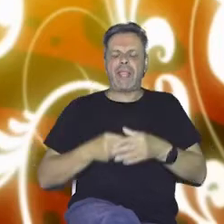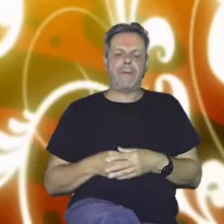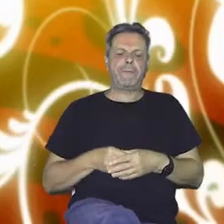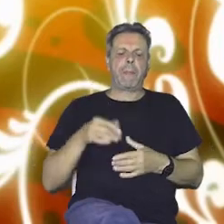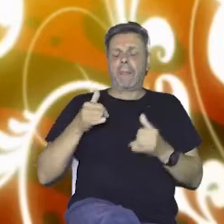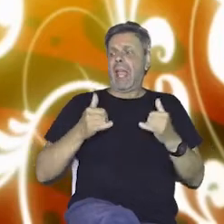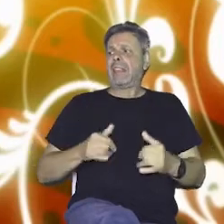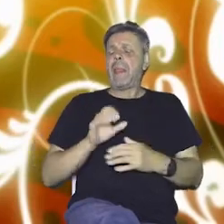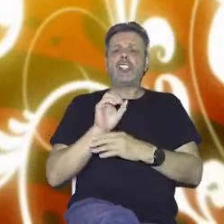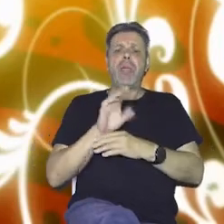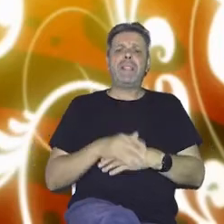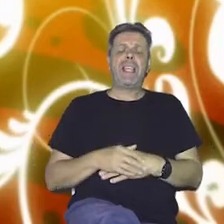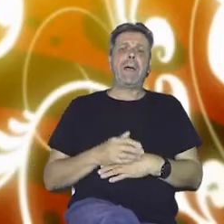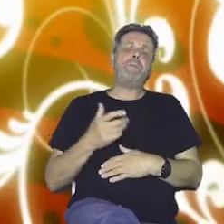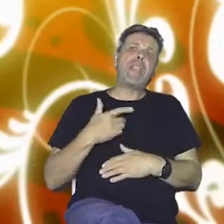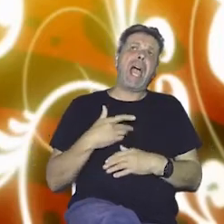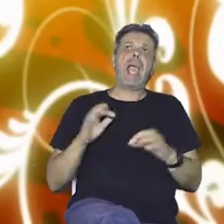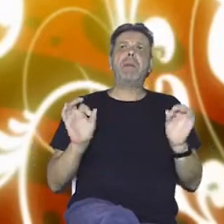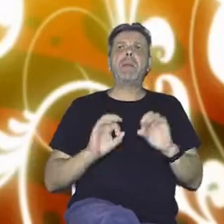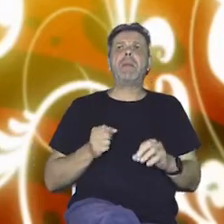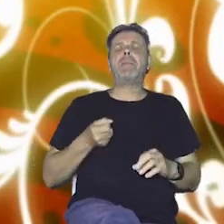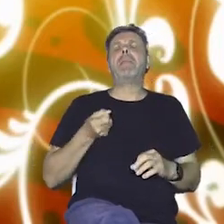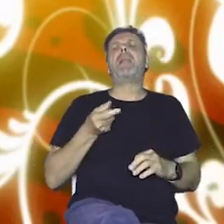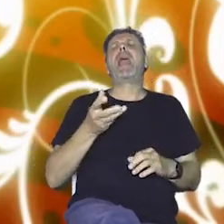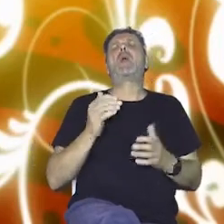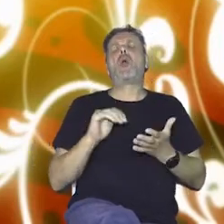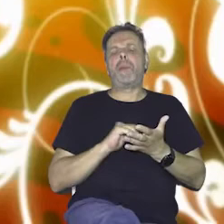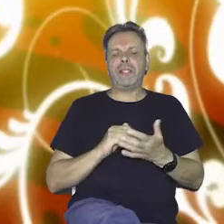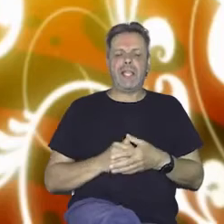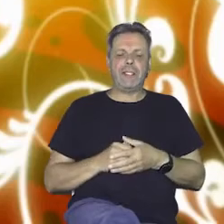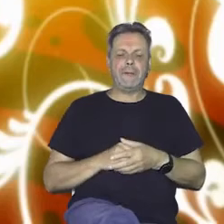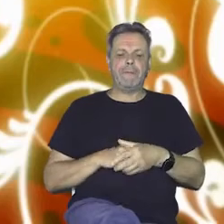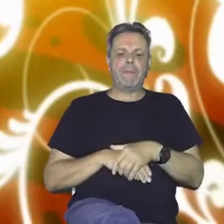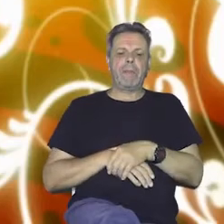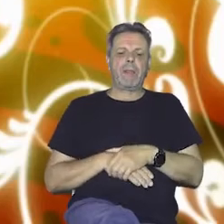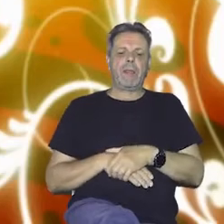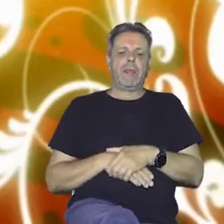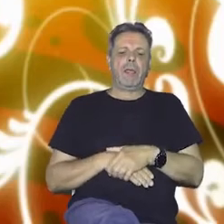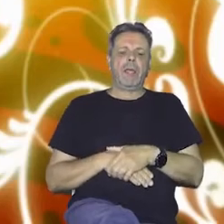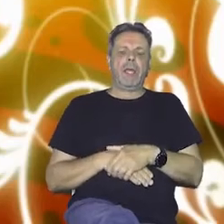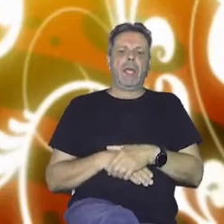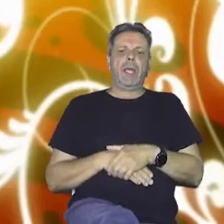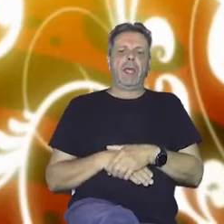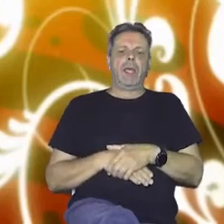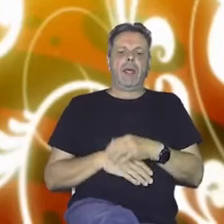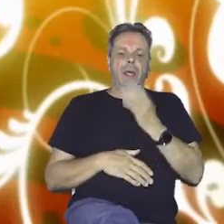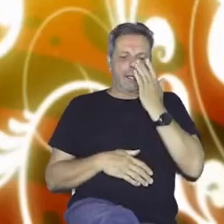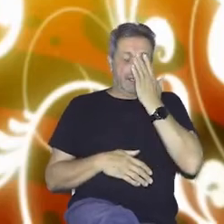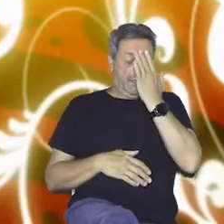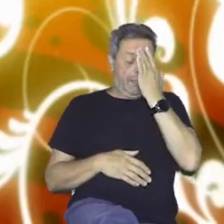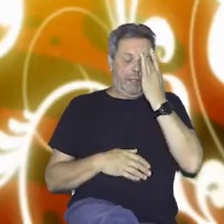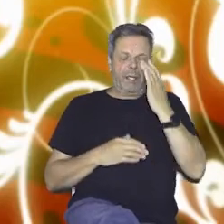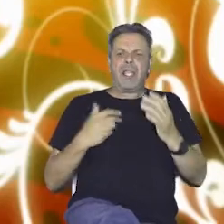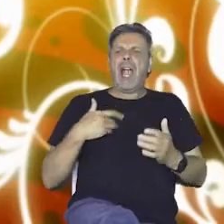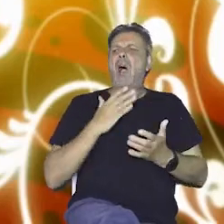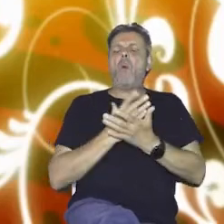danas, ja je pripremam nekoliko mjeseci, sad ćete vidjeti šta ja imam to po... Je, pripremam je, jer uvijek